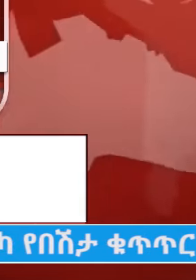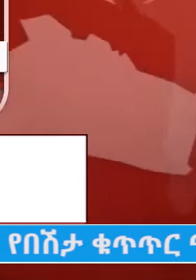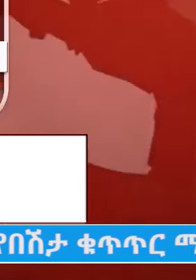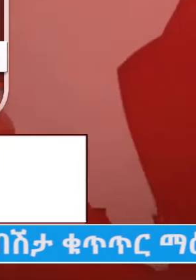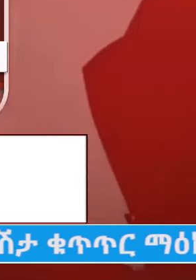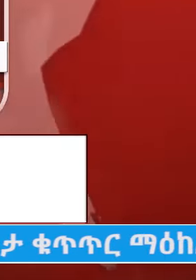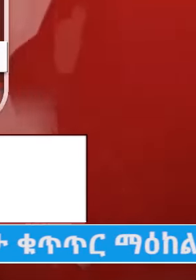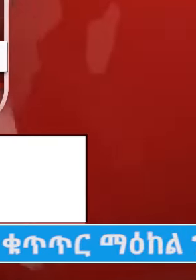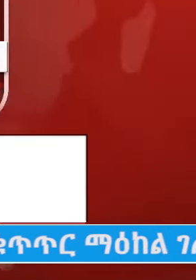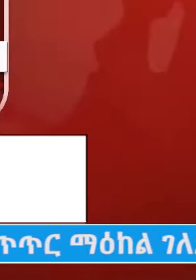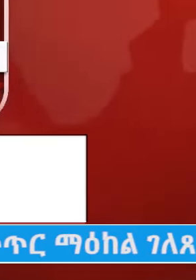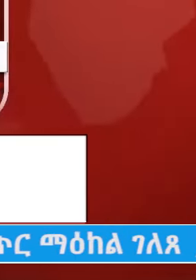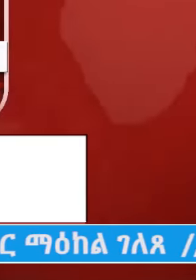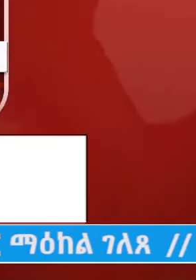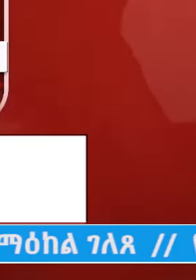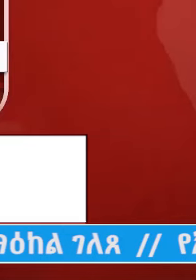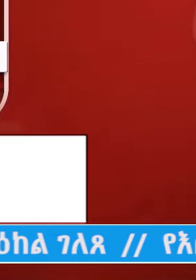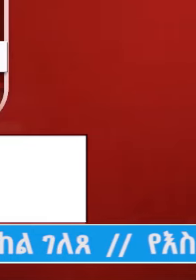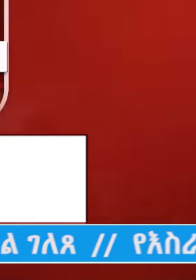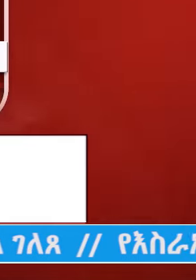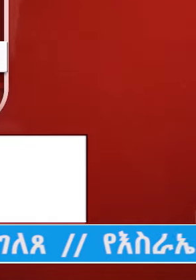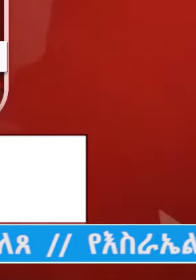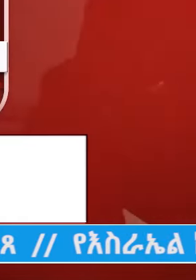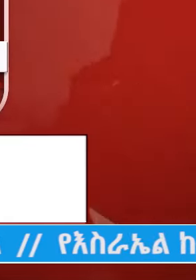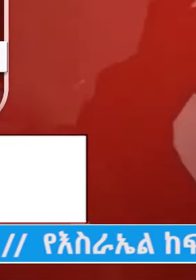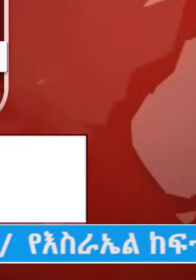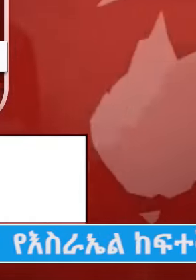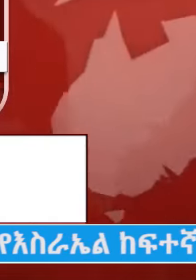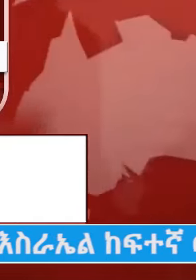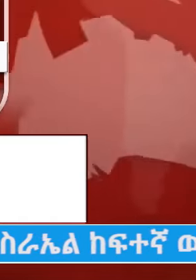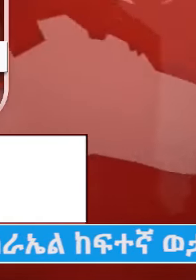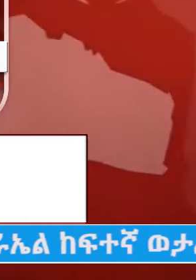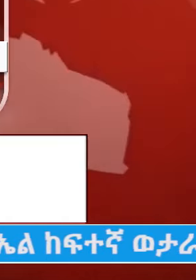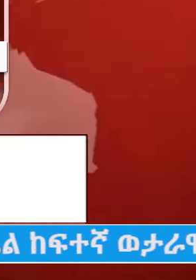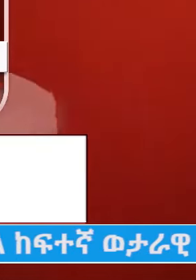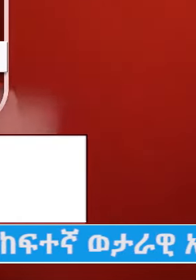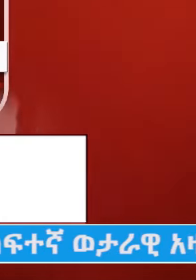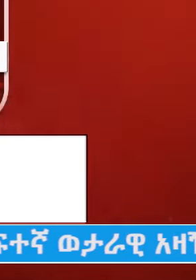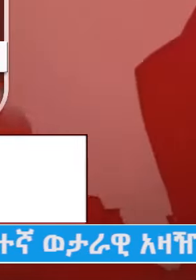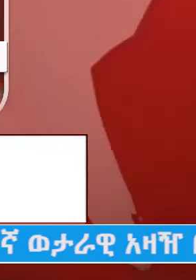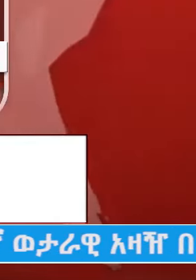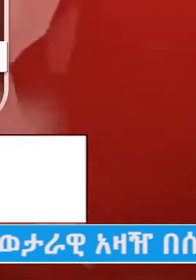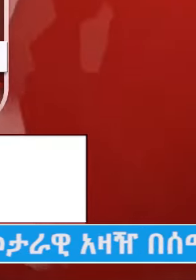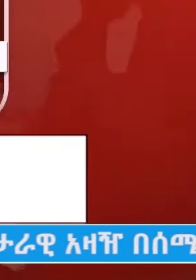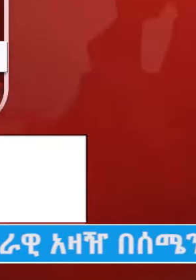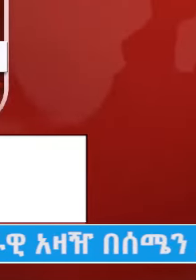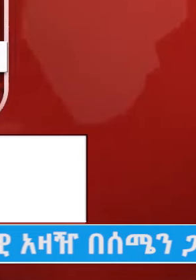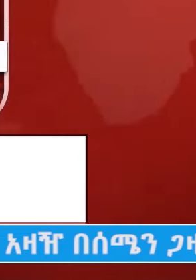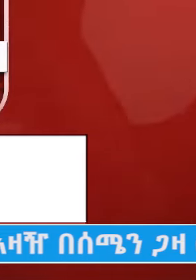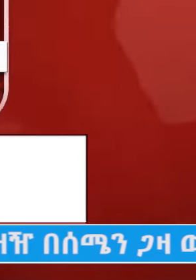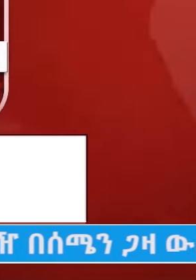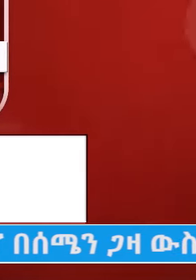በየአመቱ በሚያደርገው የፋይናንስ ሚኒስትሮች እና የኢኮኖሚ ሚኒስትሮች ስብሰባ ላይ አጀንዳዎች እየተቀረጹ